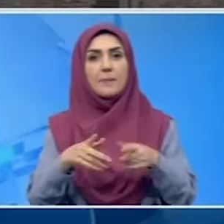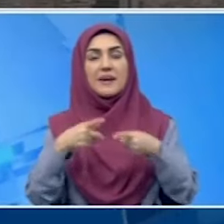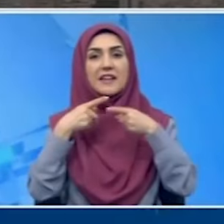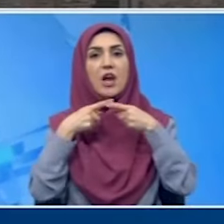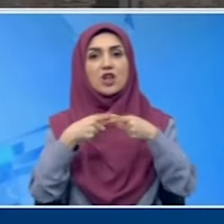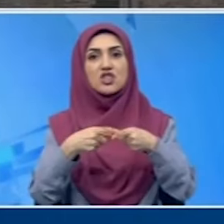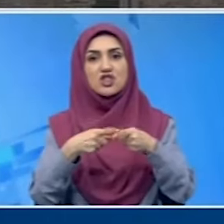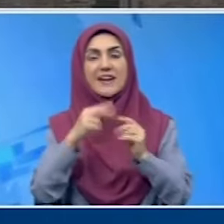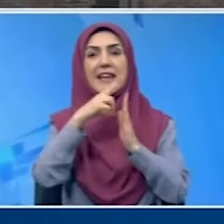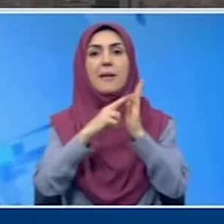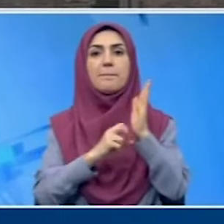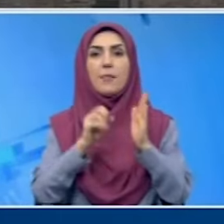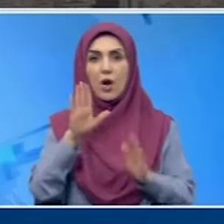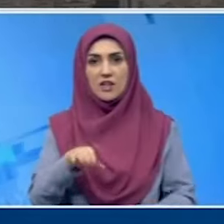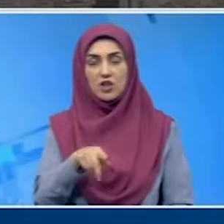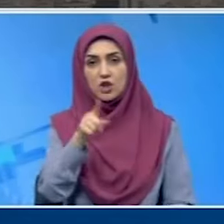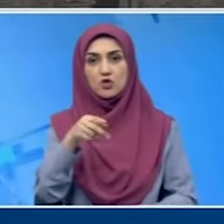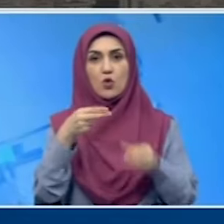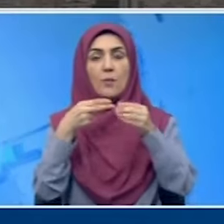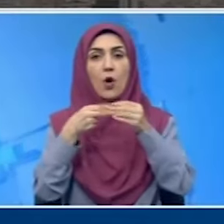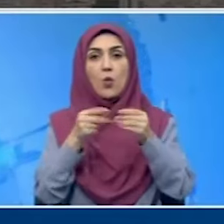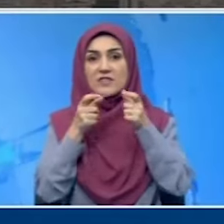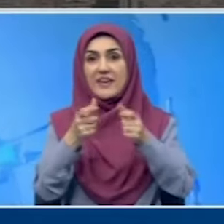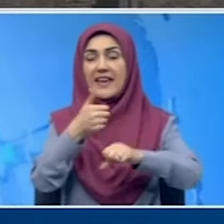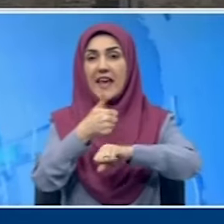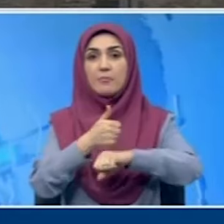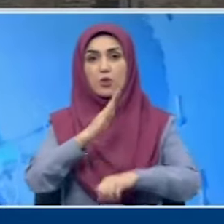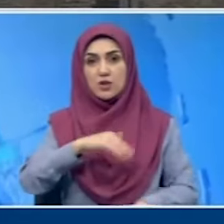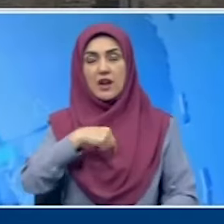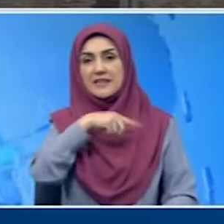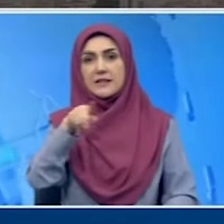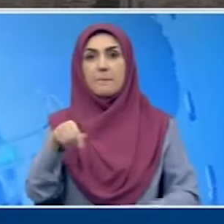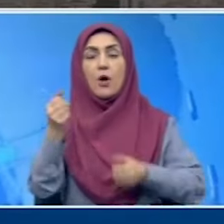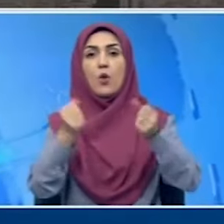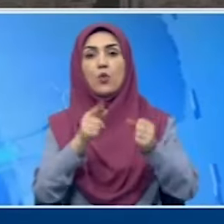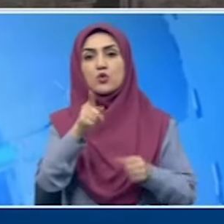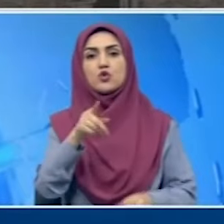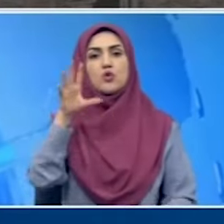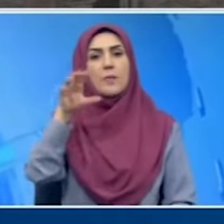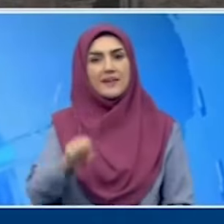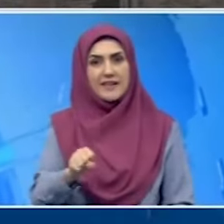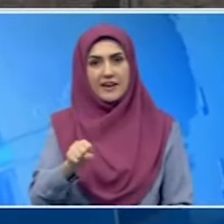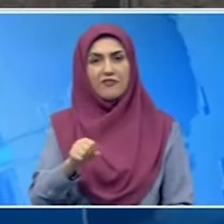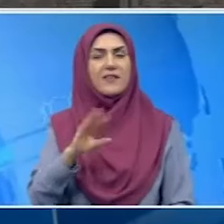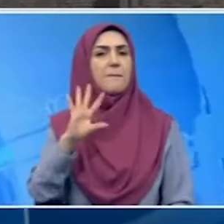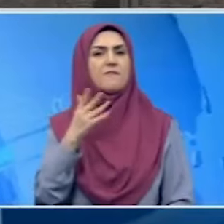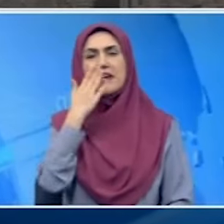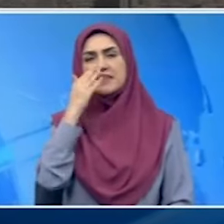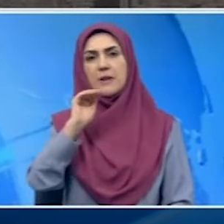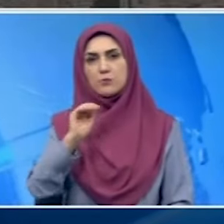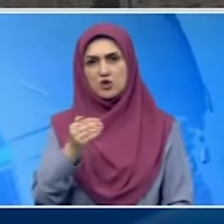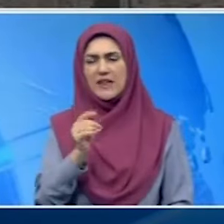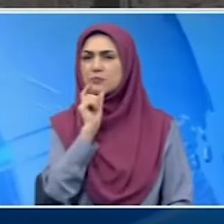سوء استفاده از اطلاعات هویتی آقای سیفی او را عضو هیئت مدیره یک شرکت کردند. این سوابق عموی